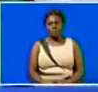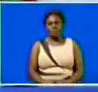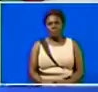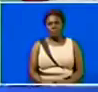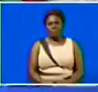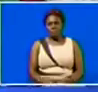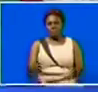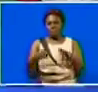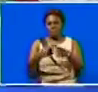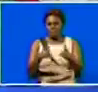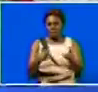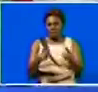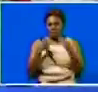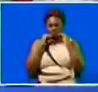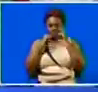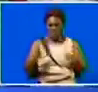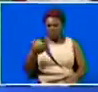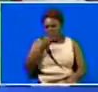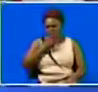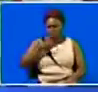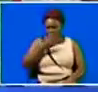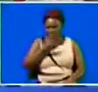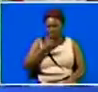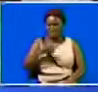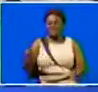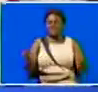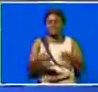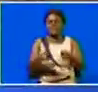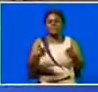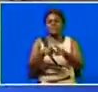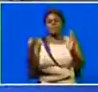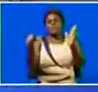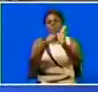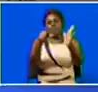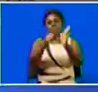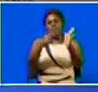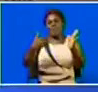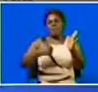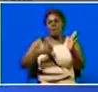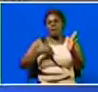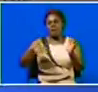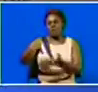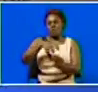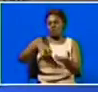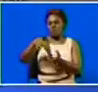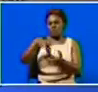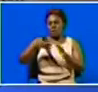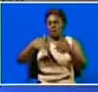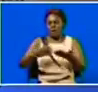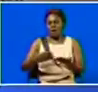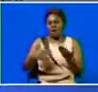Hata hivyo yamkini baraka za ujio wa mafuta zaonekana kuandamana pia na mkosi unaoleta mkanganyiko wa jinsi